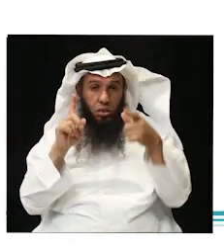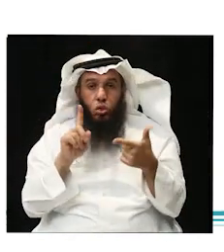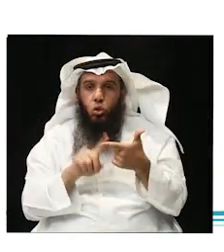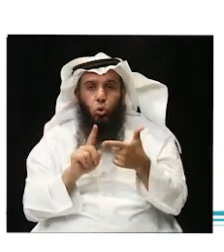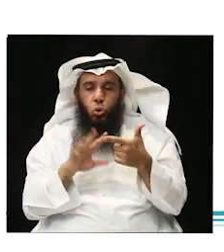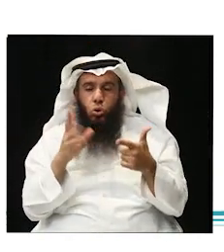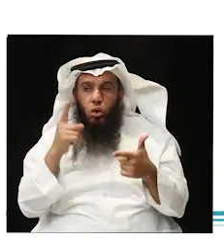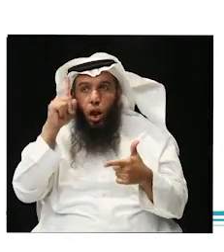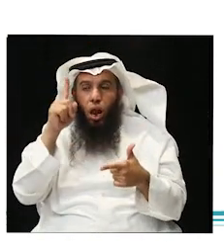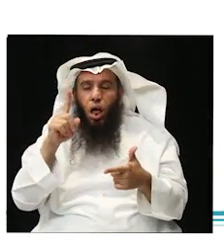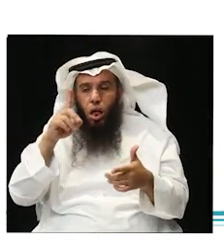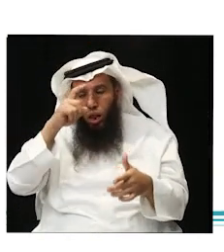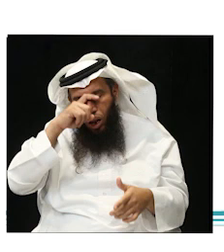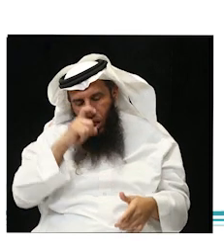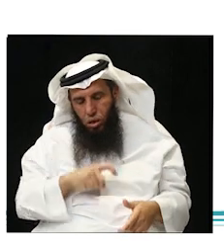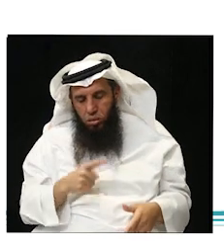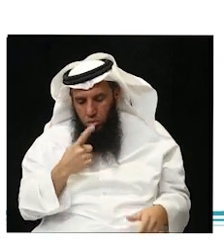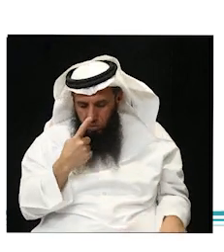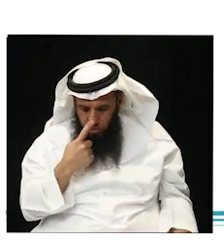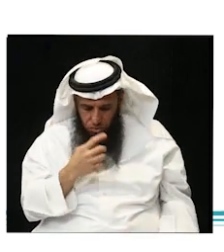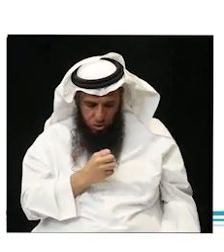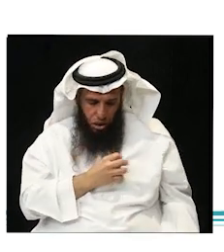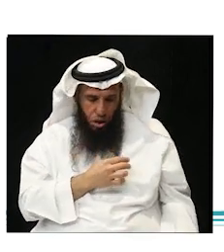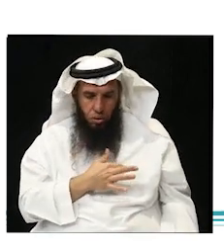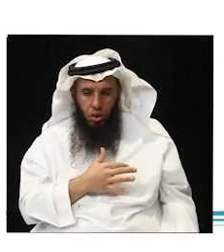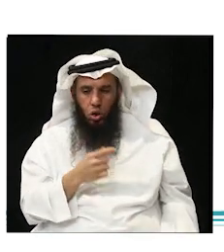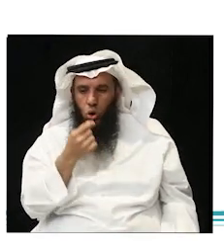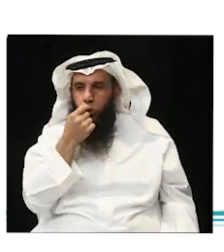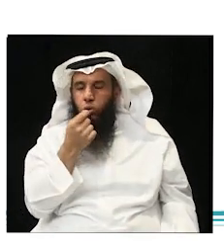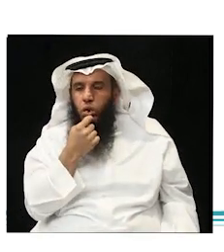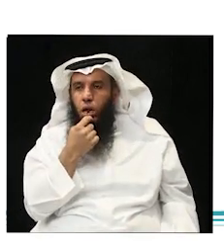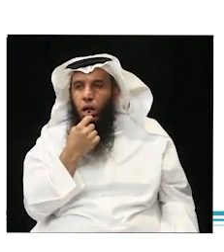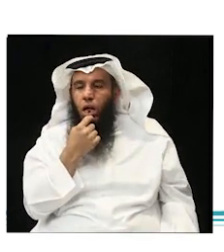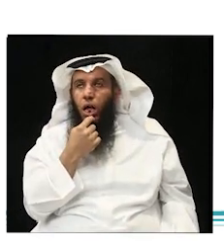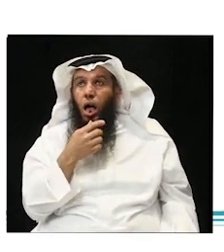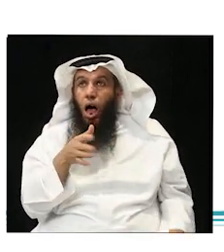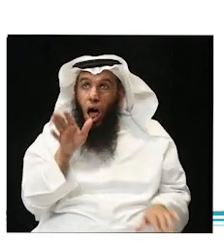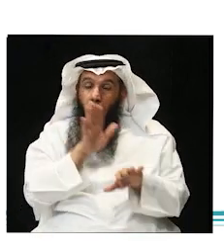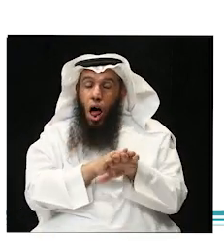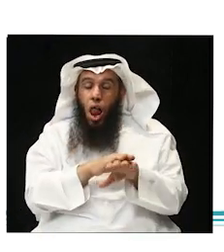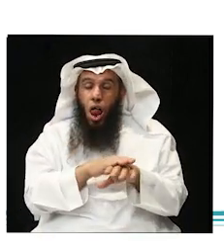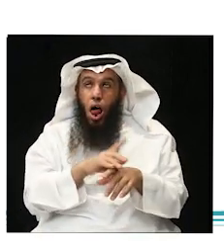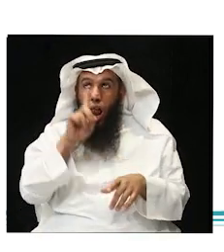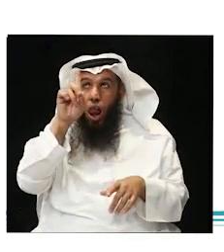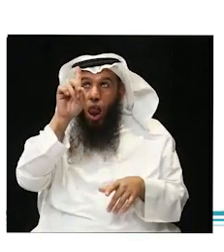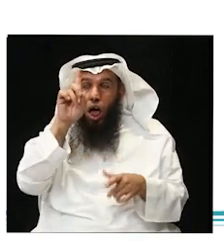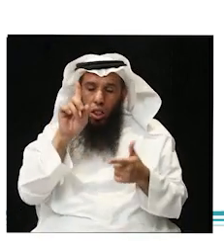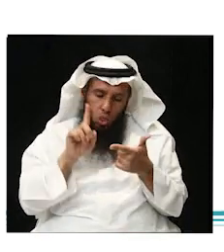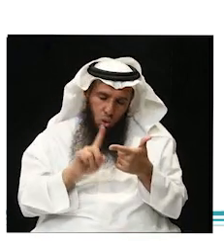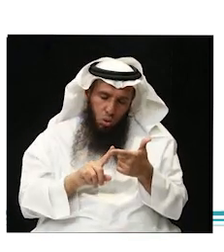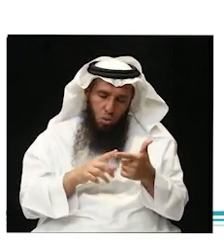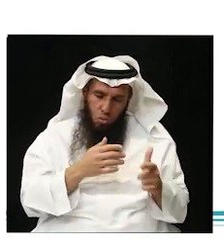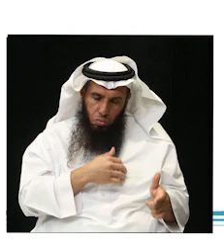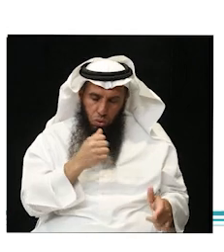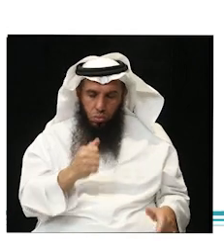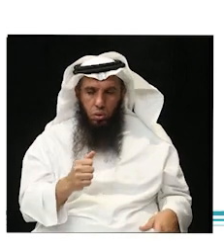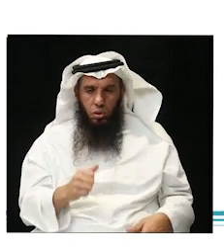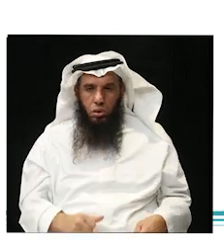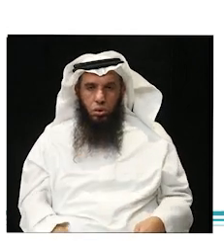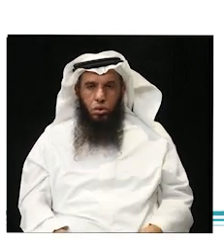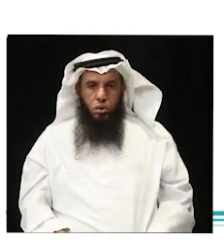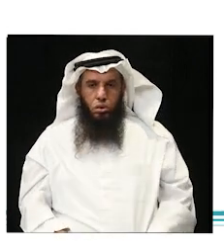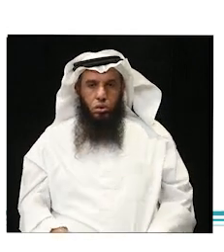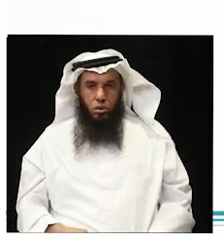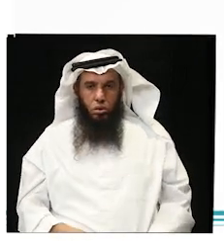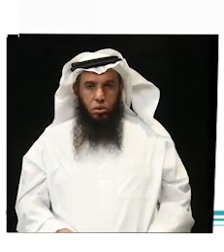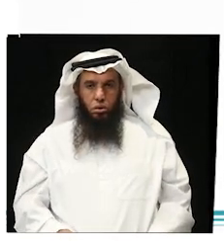واجب. التوكل على غير الله في الأمور التي لا يقدر عليها إلا الله، كأحياء الموتى أو الوفاة أو الرزق، فهذا